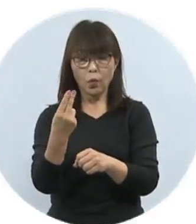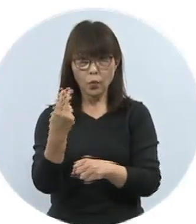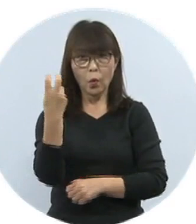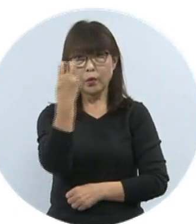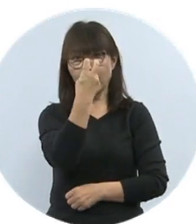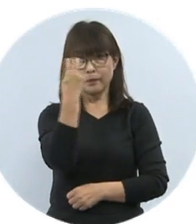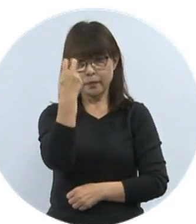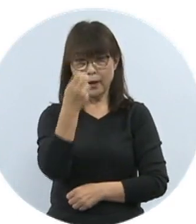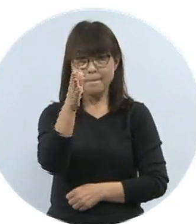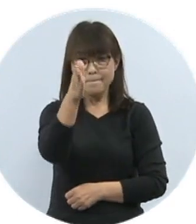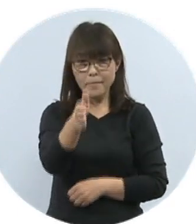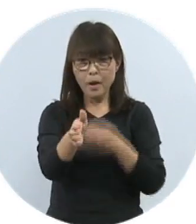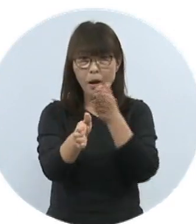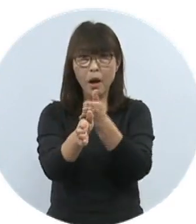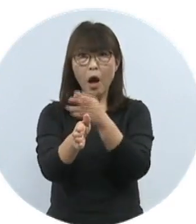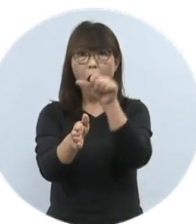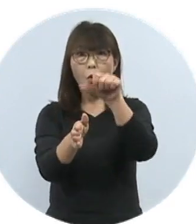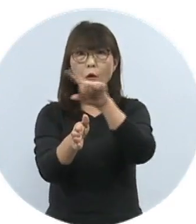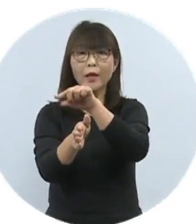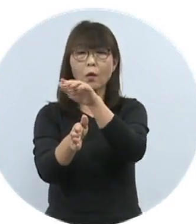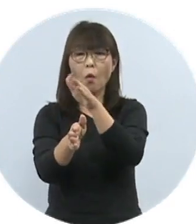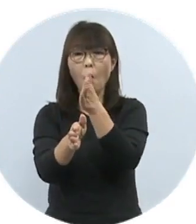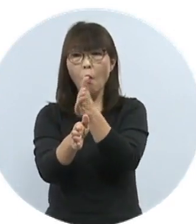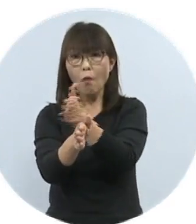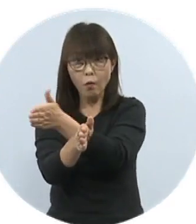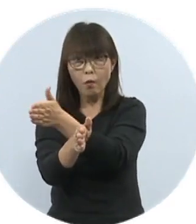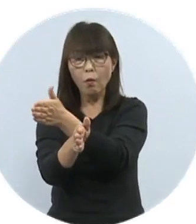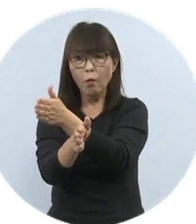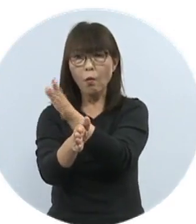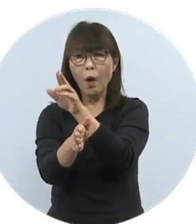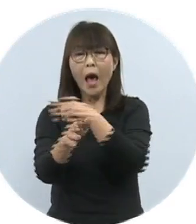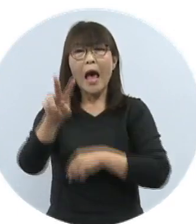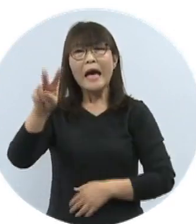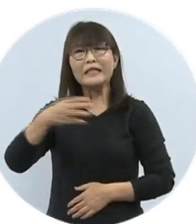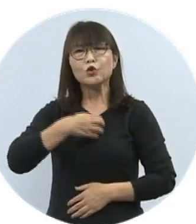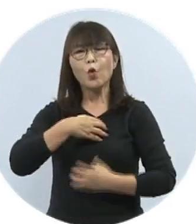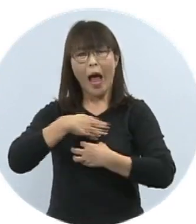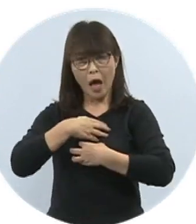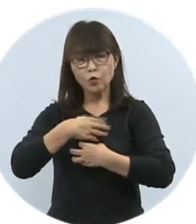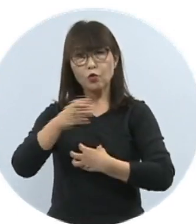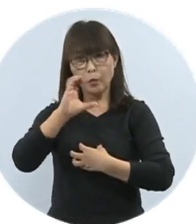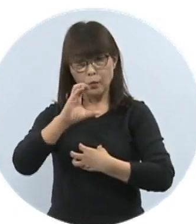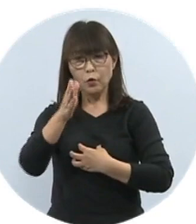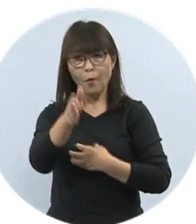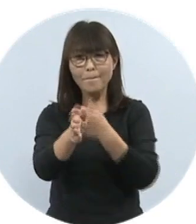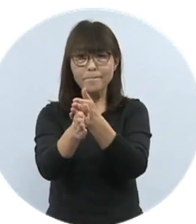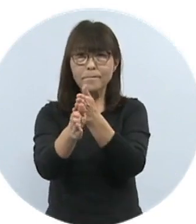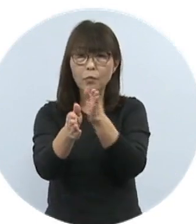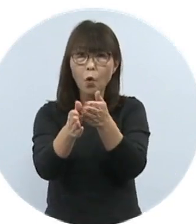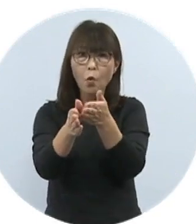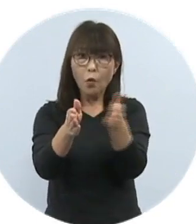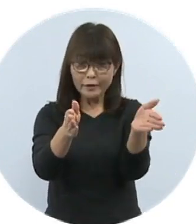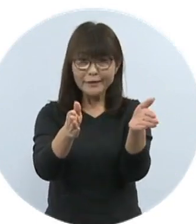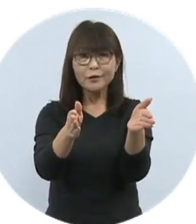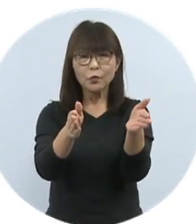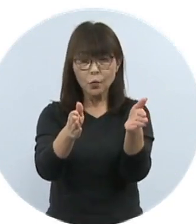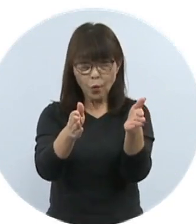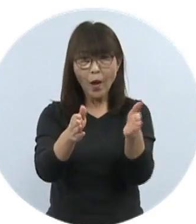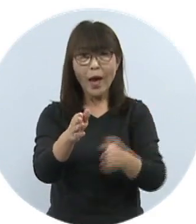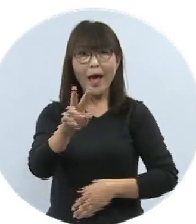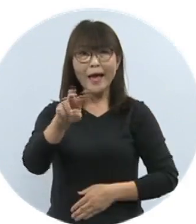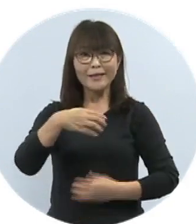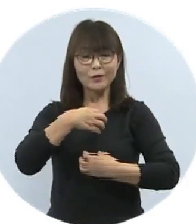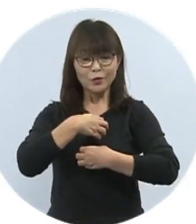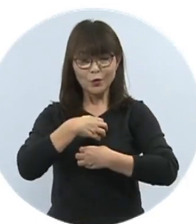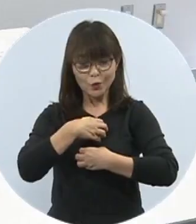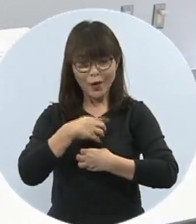数値が 5.5 以下なら歯にリスクのある飲み物、 5.6 以上ならリスクが低いということにな